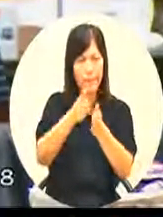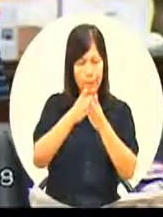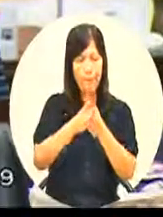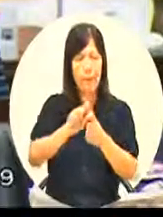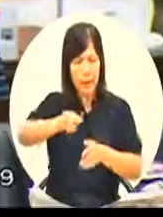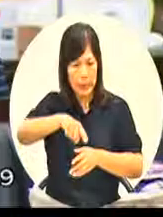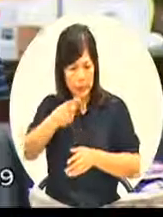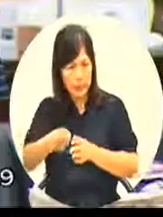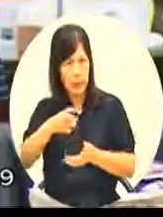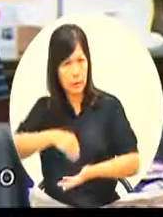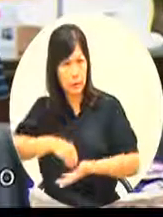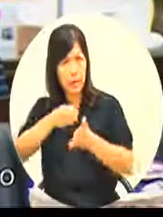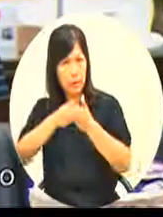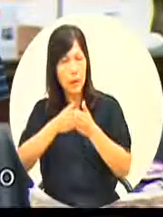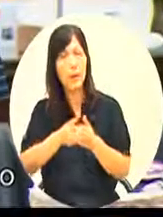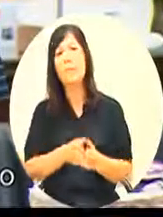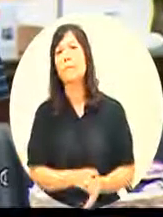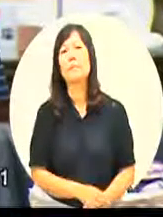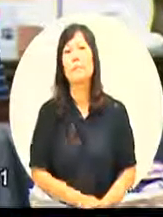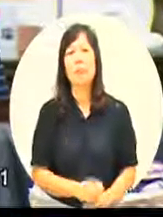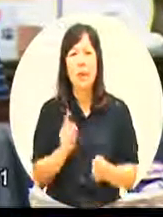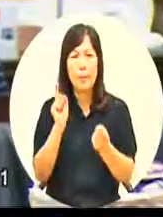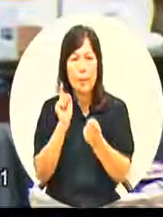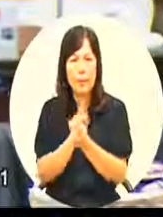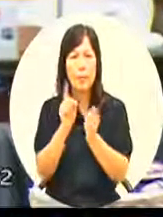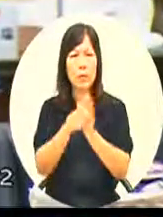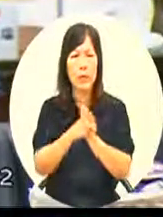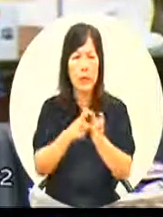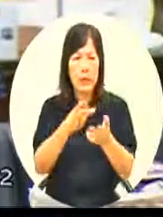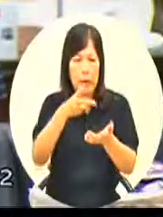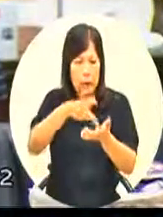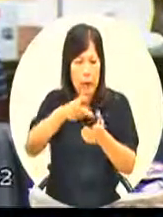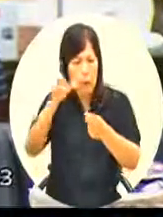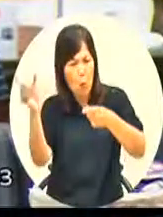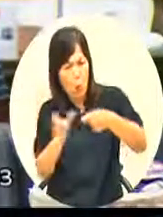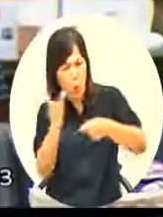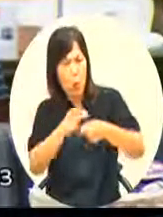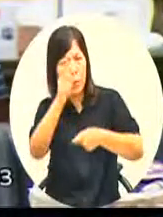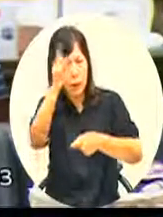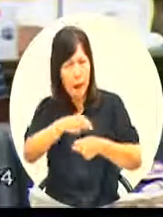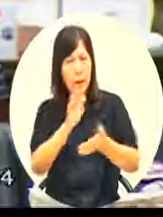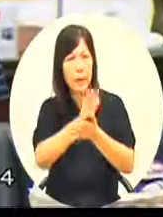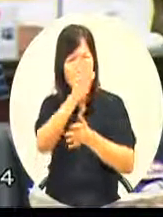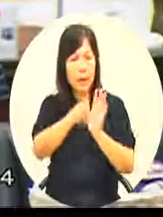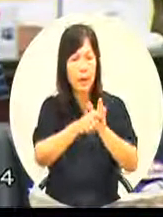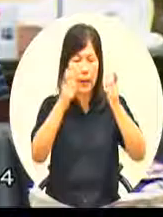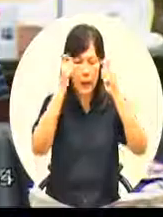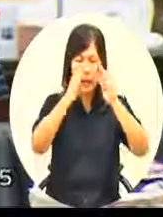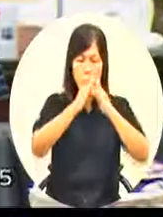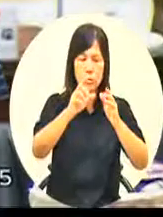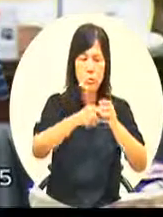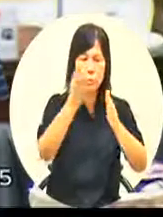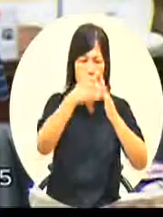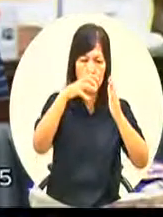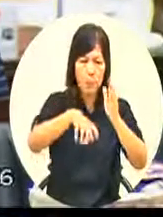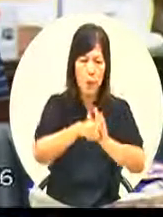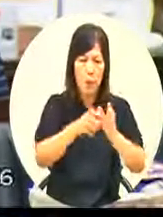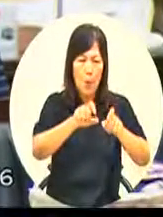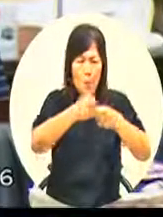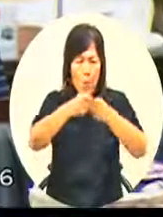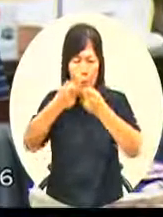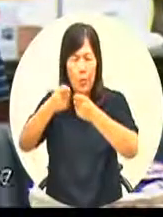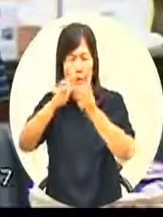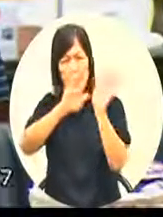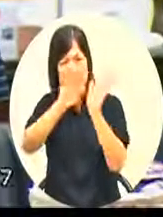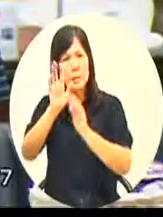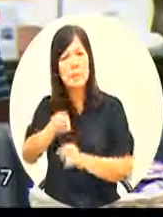我要再提一下，就是说面对两次风灾来的状况之下，我们整个高雄市的校园的一个灾损的情况。